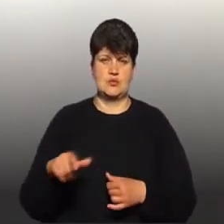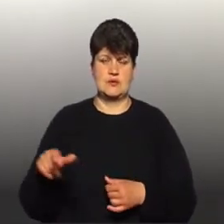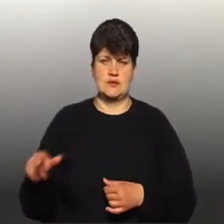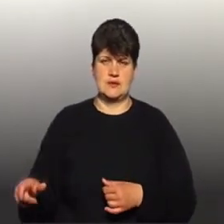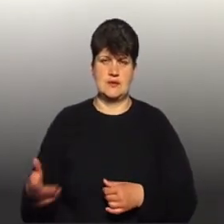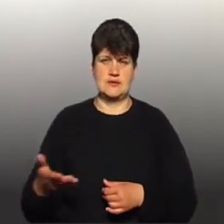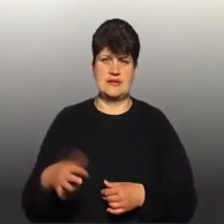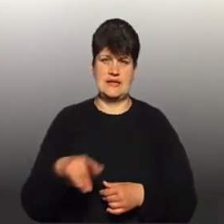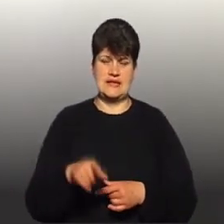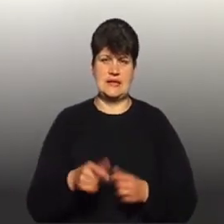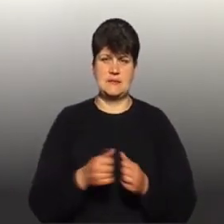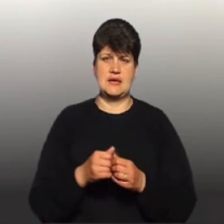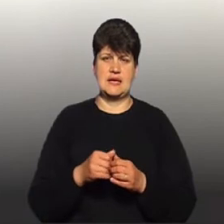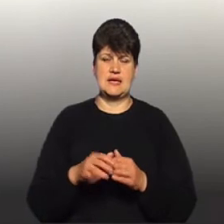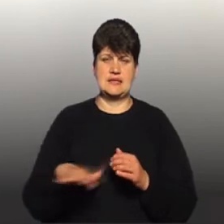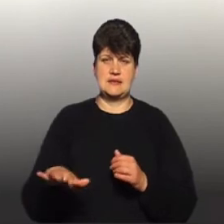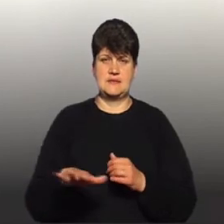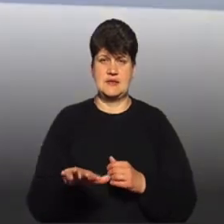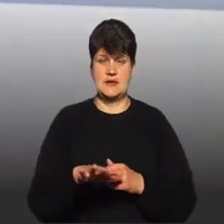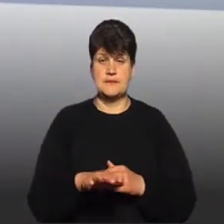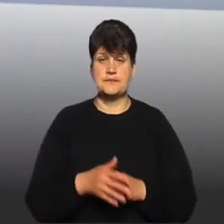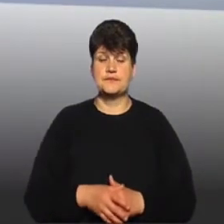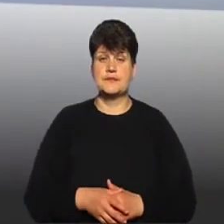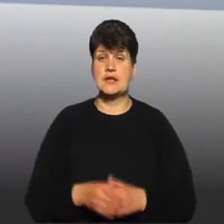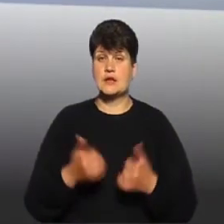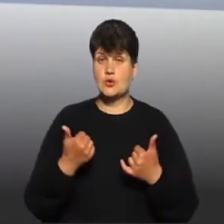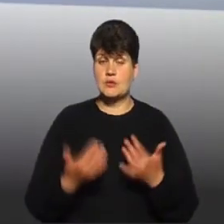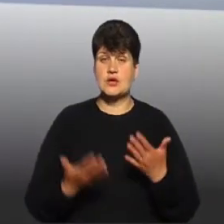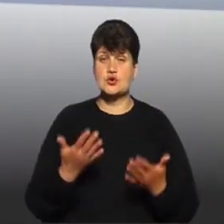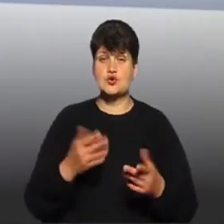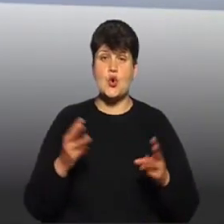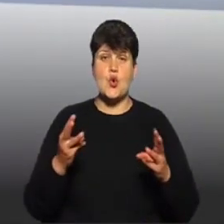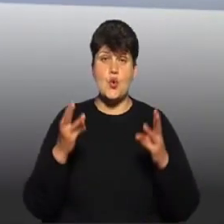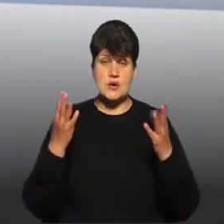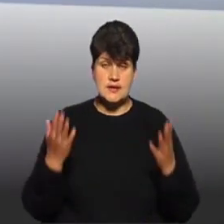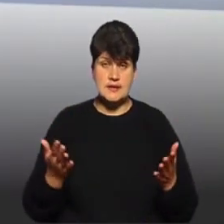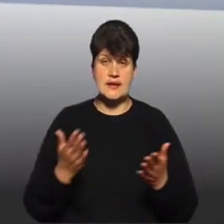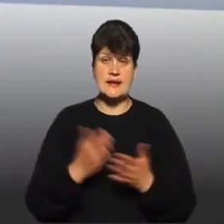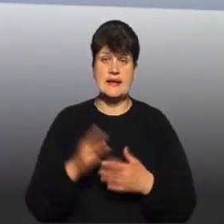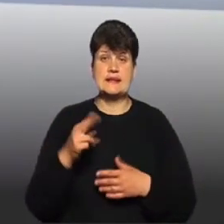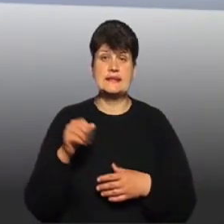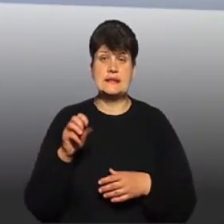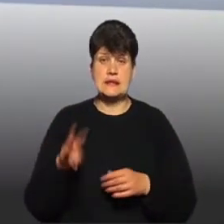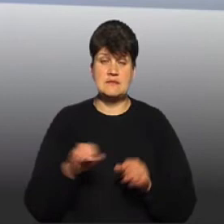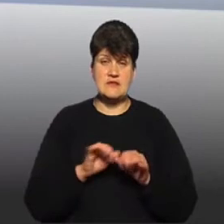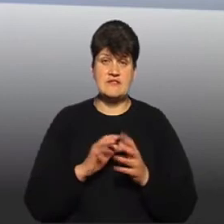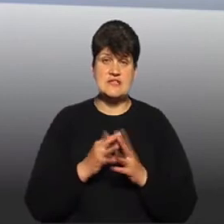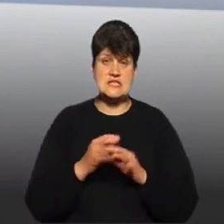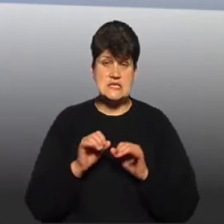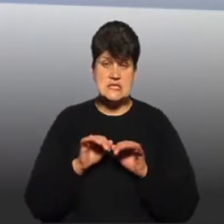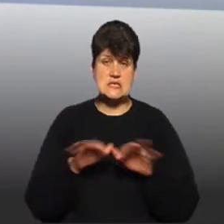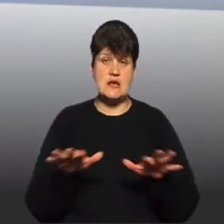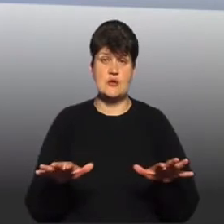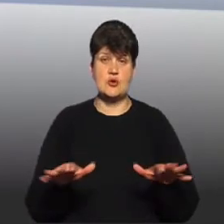присадибних ділянках. Добре, якщо от горить і йде от дим на село, так, до помешкань людей, що